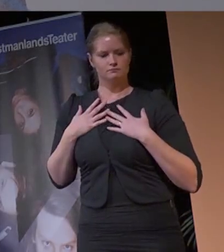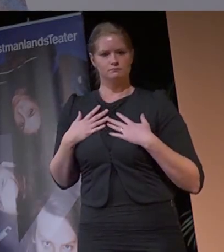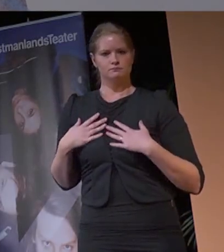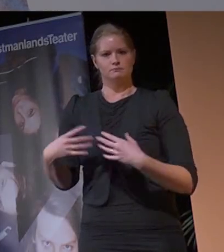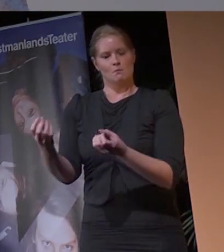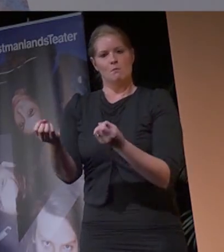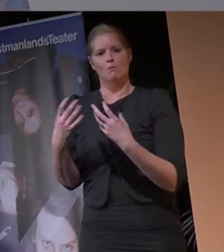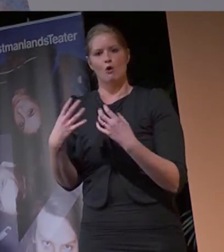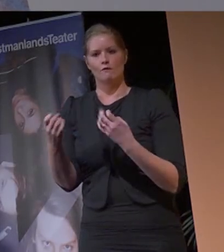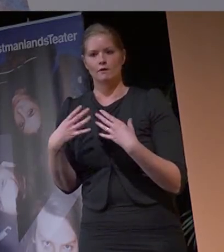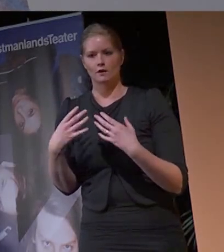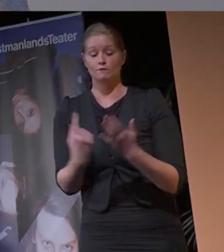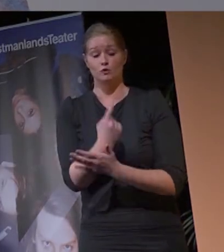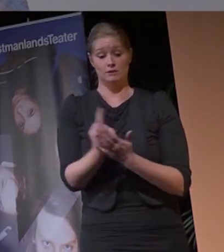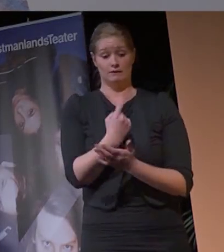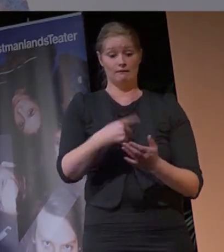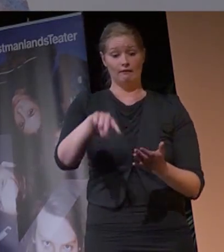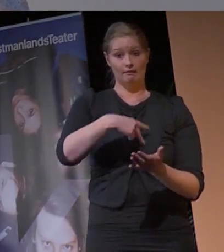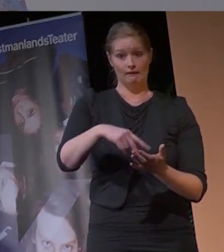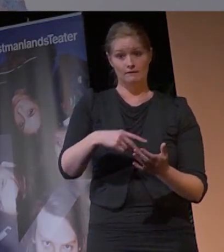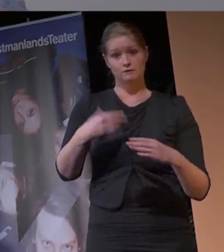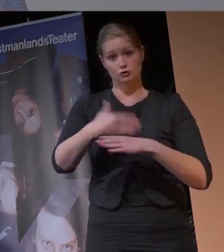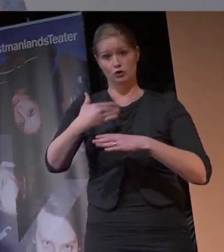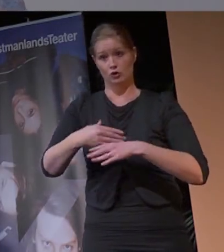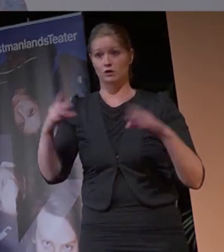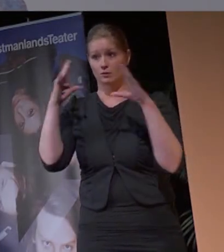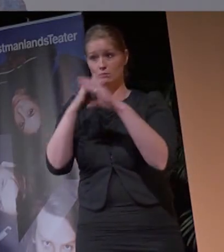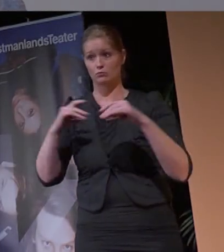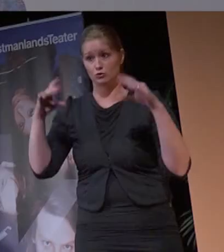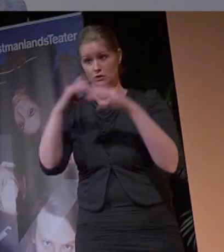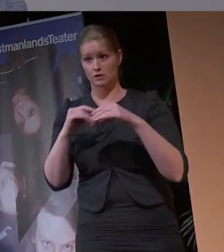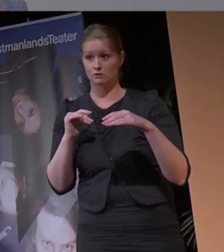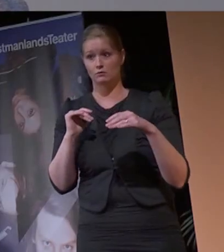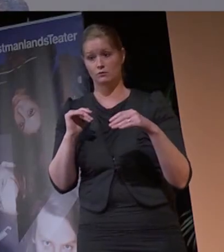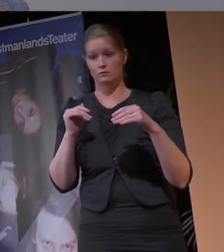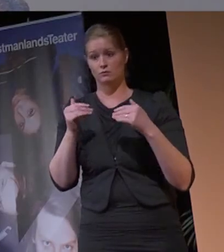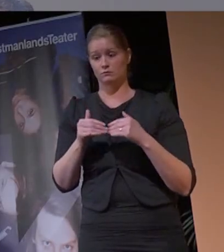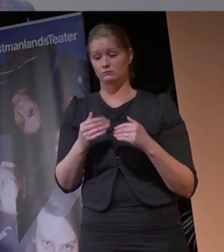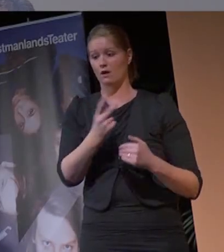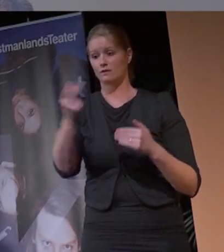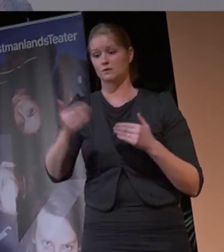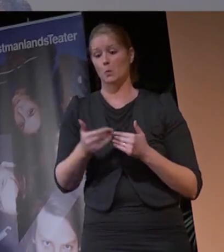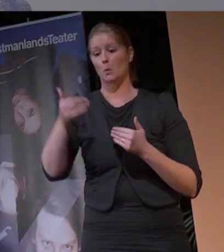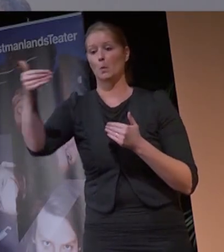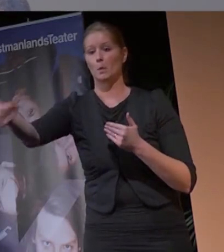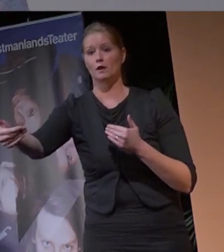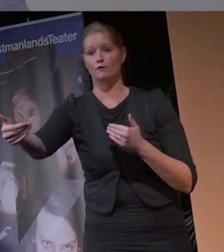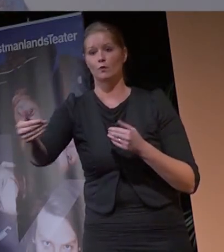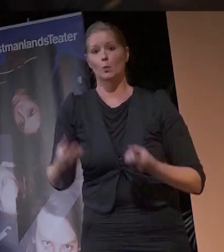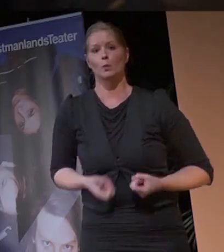Förutsättningarna för dans, teater och musik och gränsöverskridande uttryck, de ser väldigt olika ut.